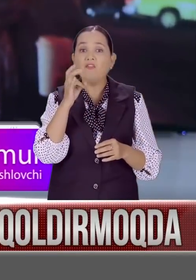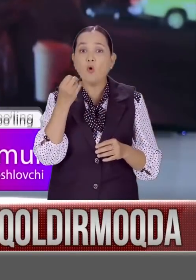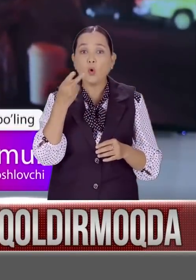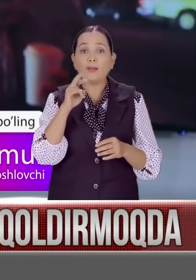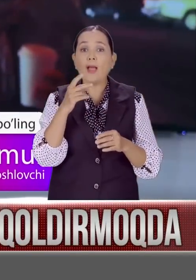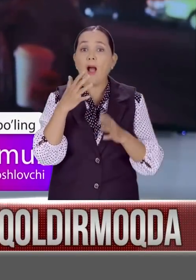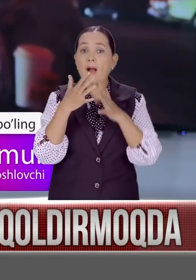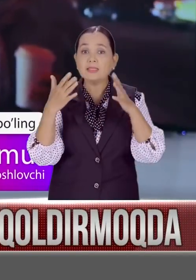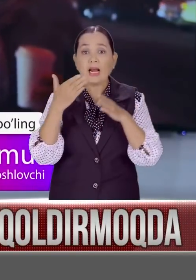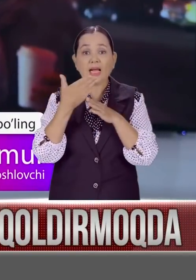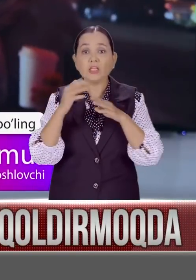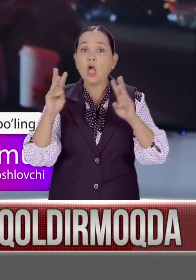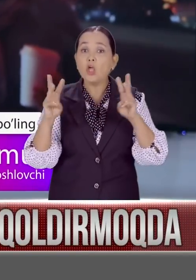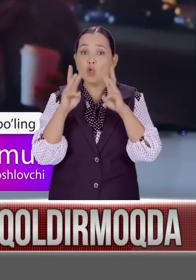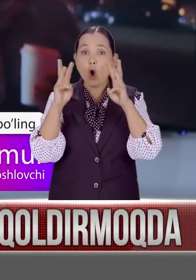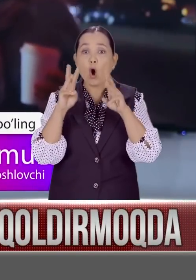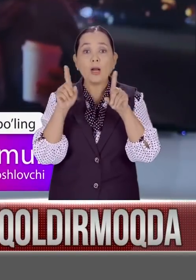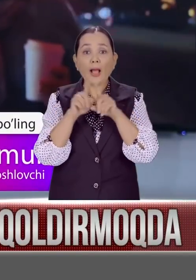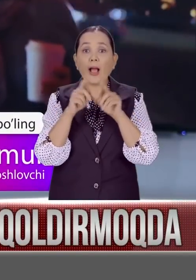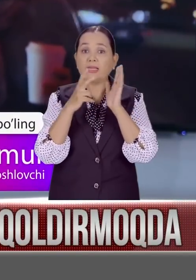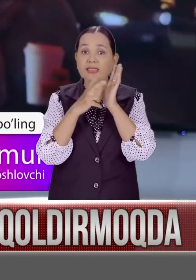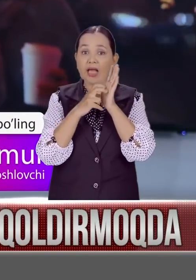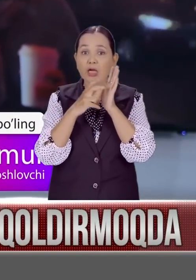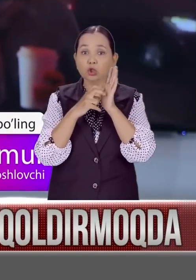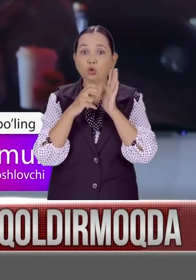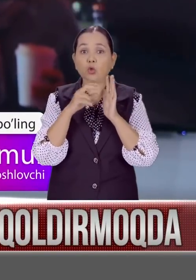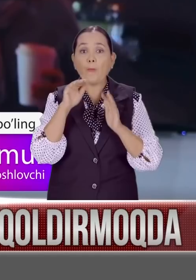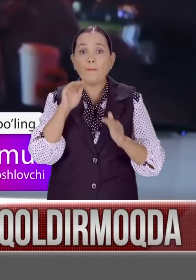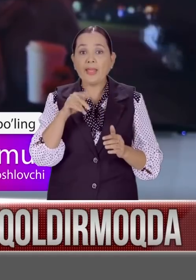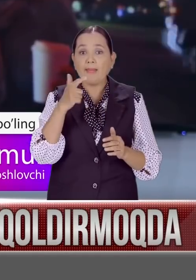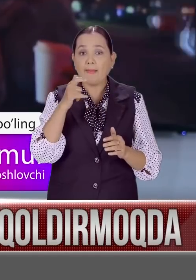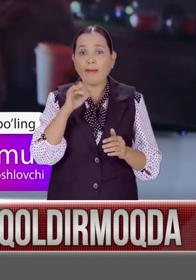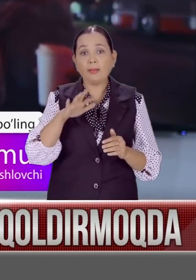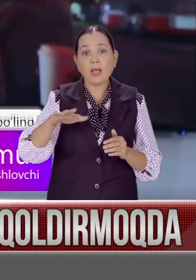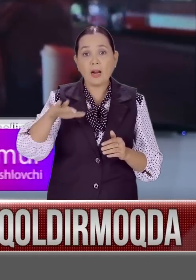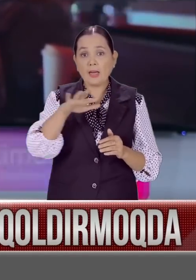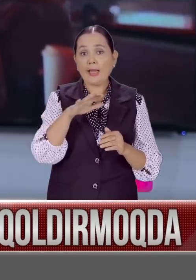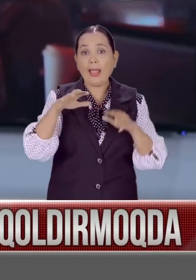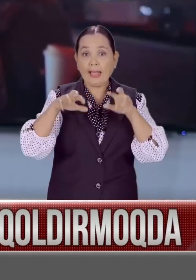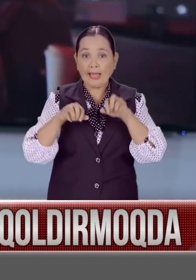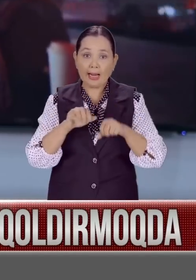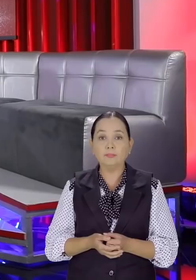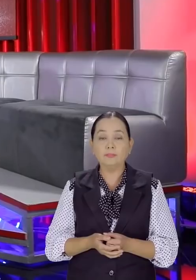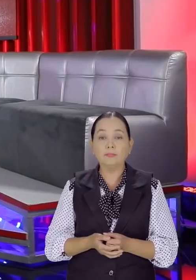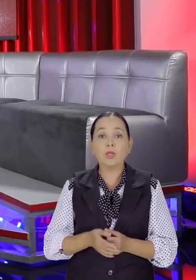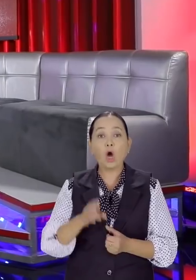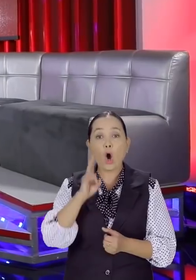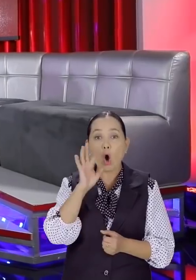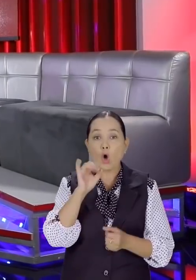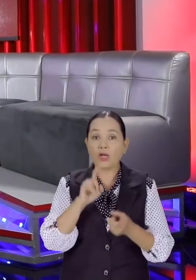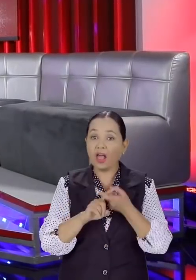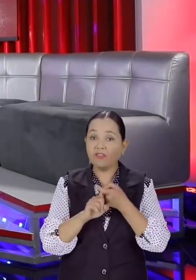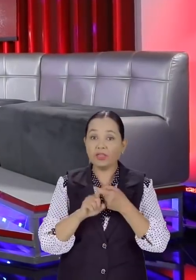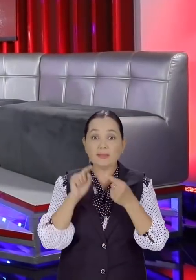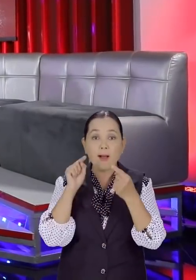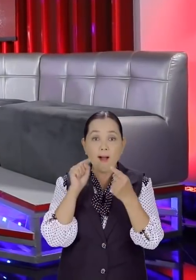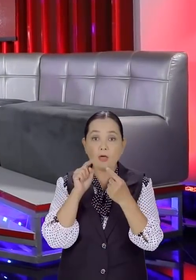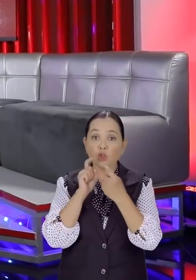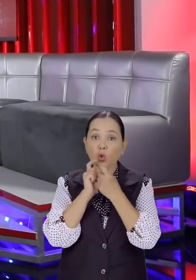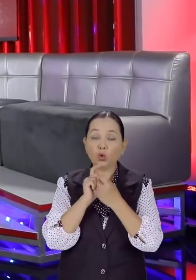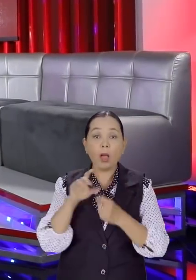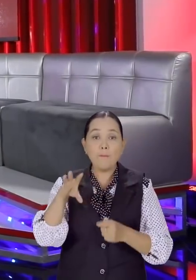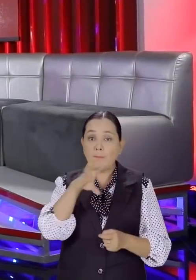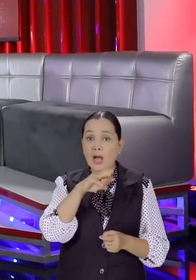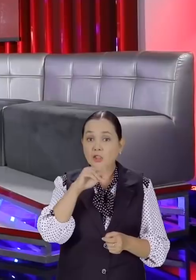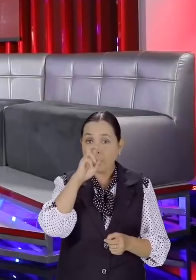okrugining aksariyat qismini yong'in qoplaganda ham 800 ming gektardan ozroq maydonni egallagan edi. Koronavirusga qarshi kurashish uchun